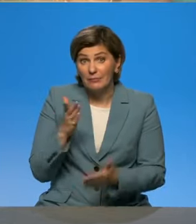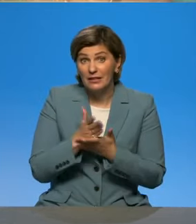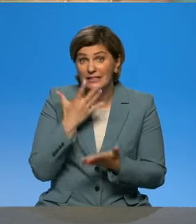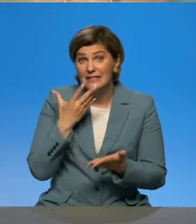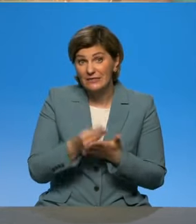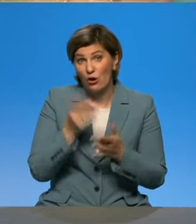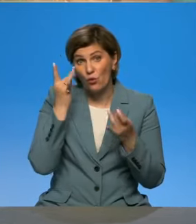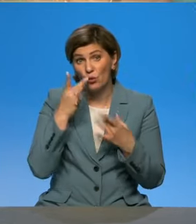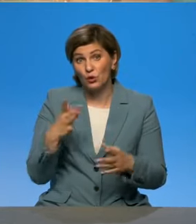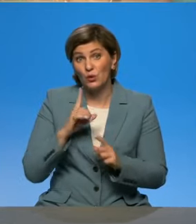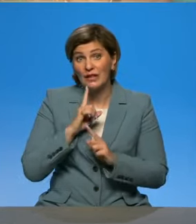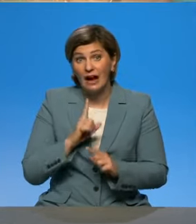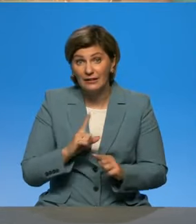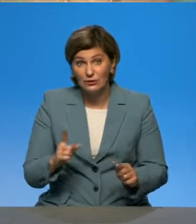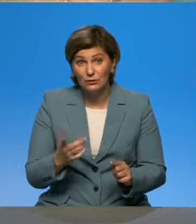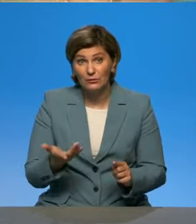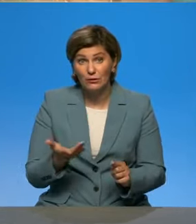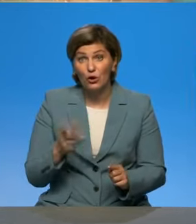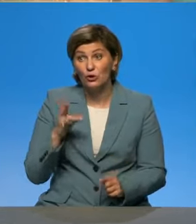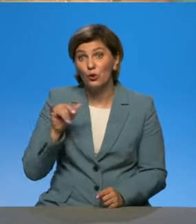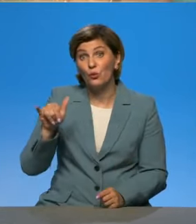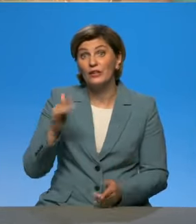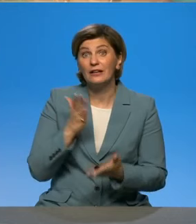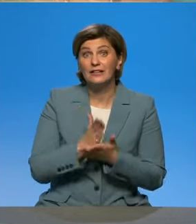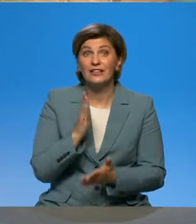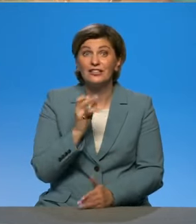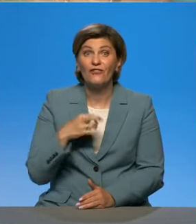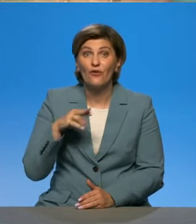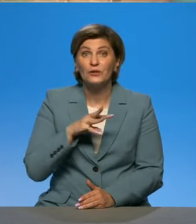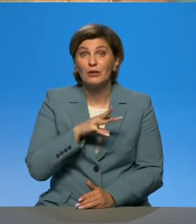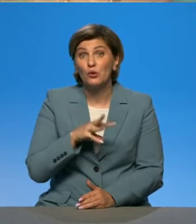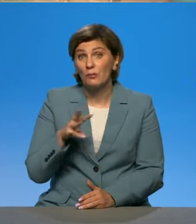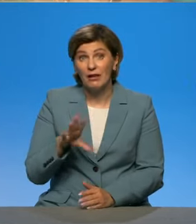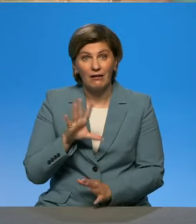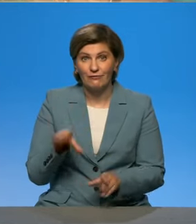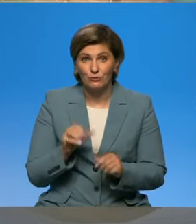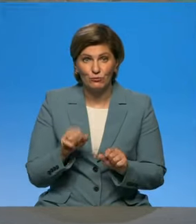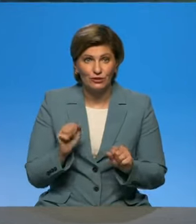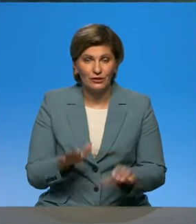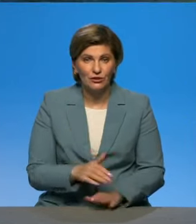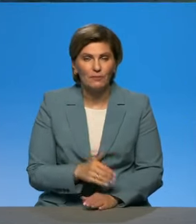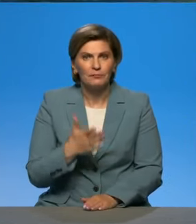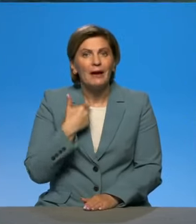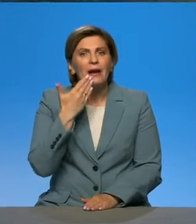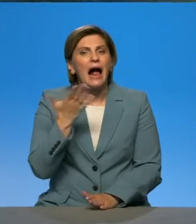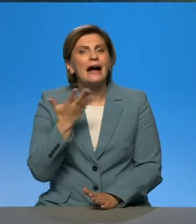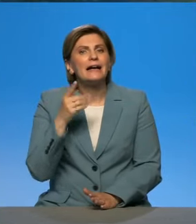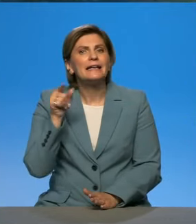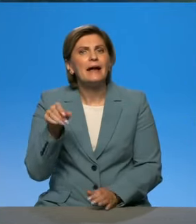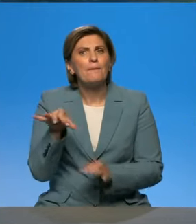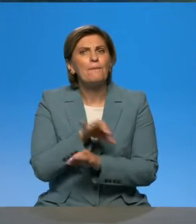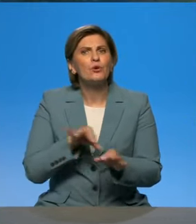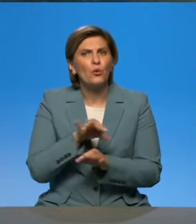свои нюансы, но у них есть фонд Микуха Маклая, поэтому все решается. А какие проекты мы все-таки там ведем? Мы поняли, что там за прошлый год